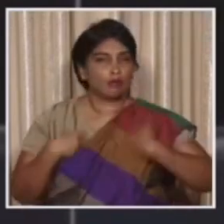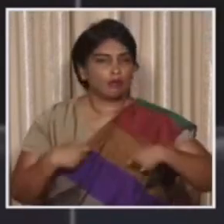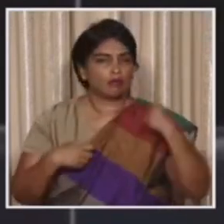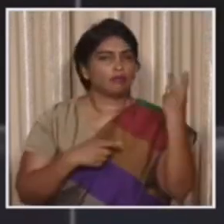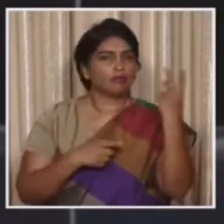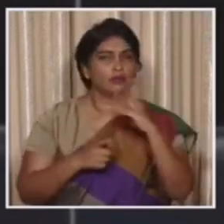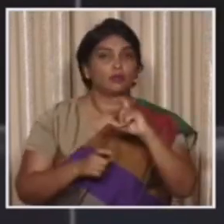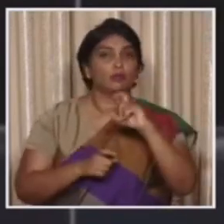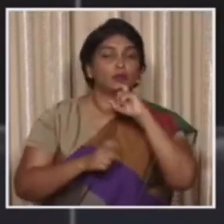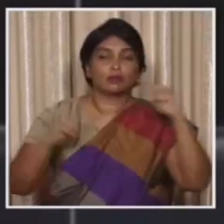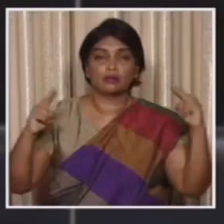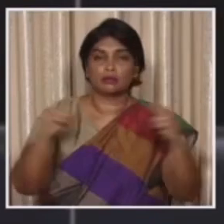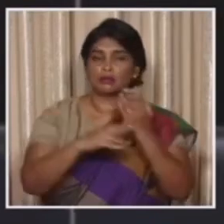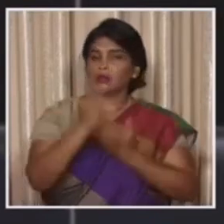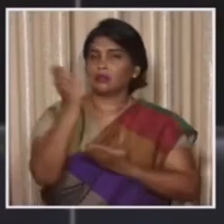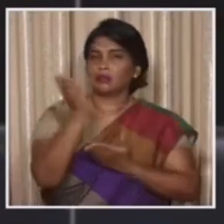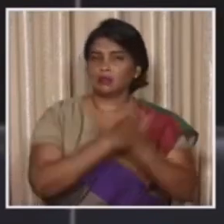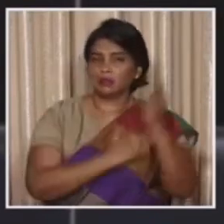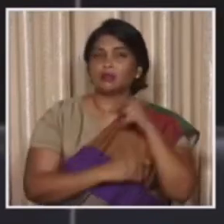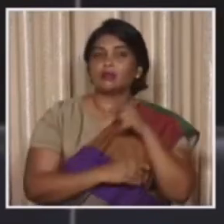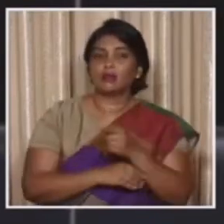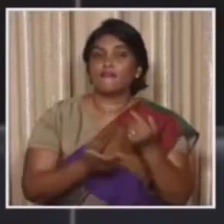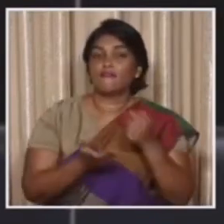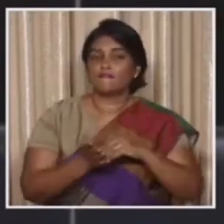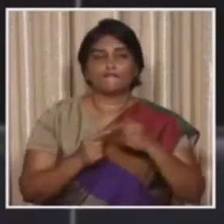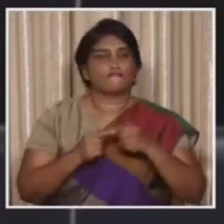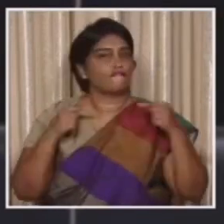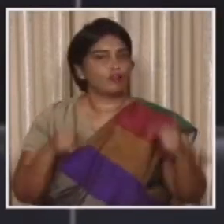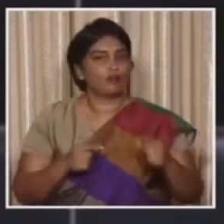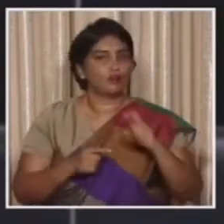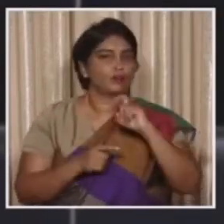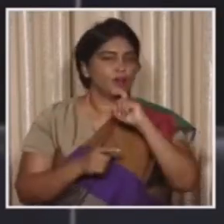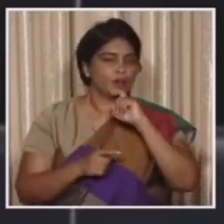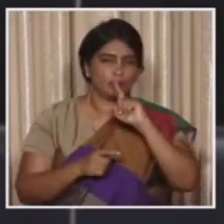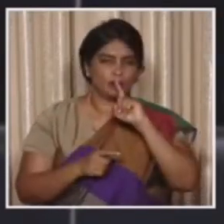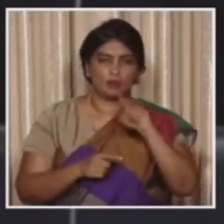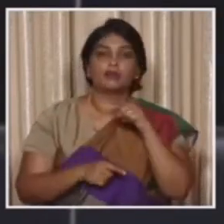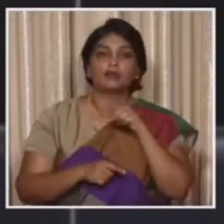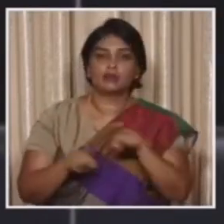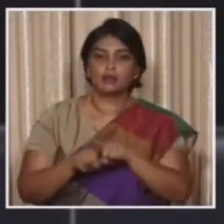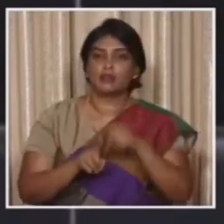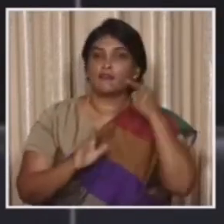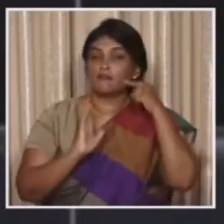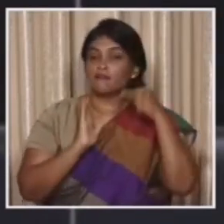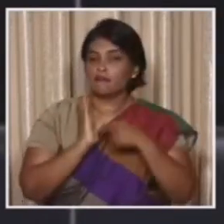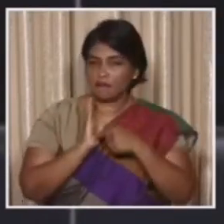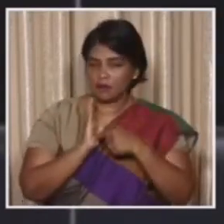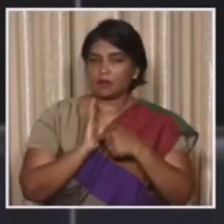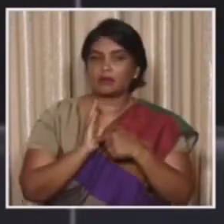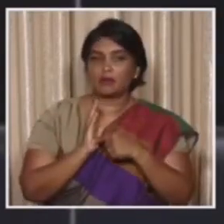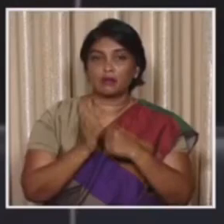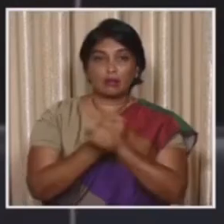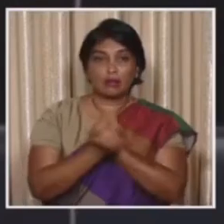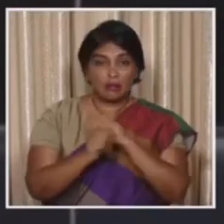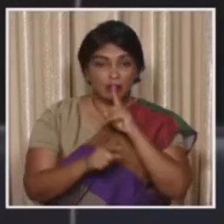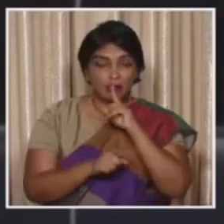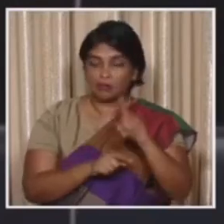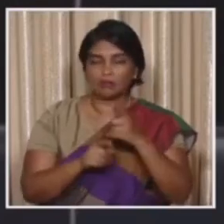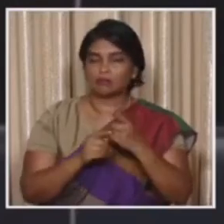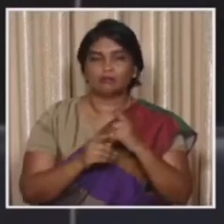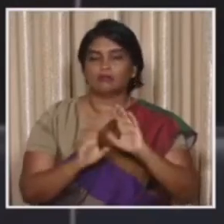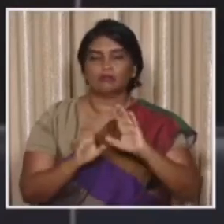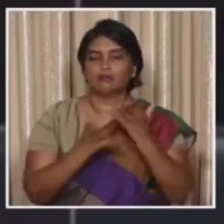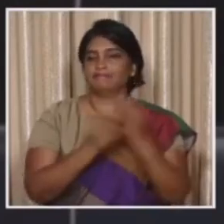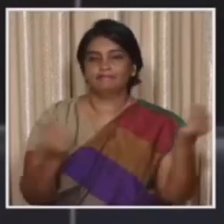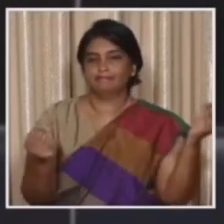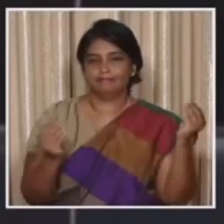දෙනෙක් ශ්‍රේෂ්ඨාධිකරණයට ගිහිල්ලා මේකට විරුද්ධව නියෝගයක් ගත්තා. ඒ අනුව ට්‍රයිල් ඇඩ් බා දුන්න තීන්දුව ඒක අහෝසි